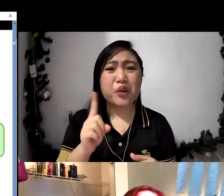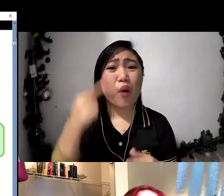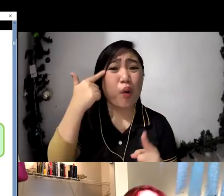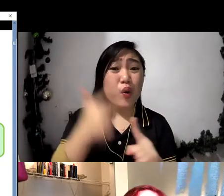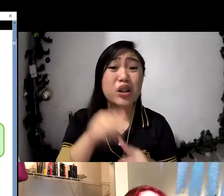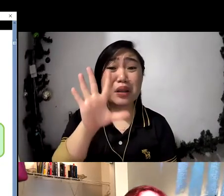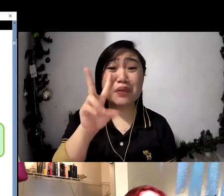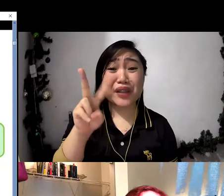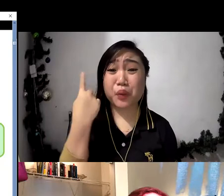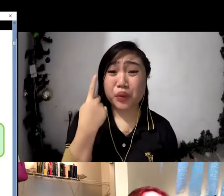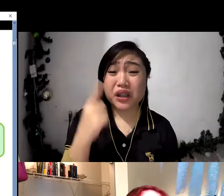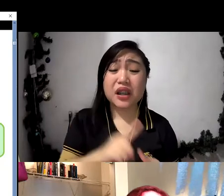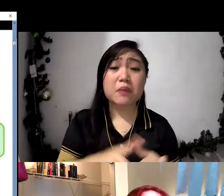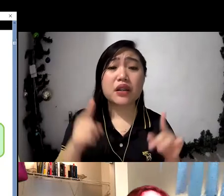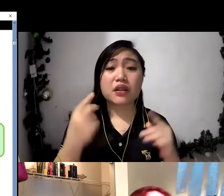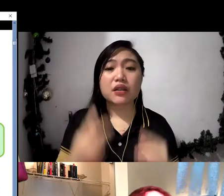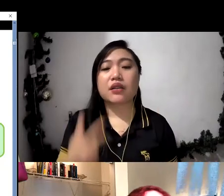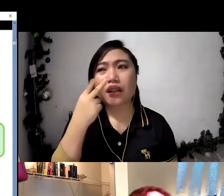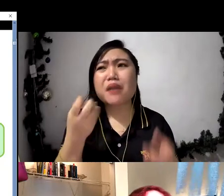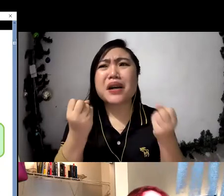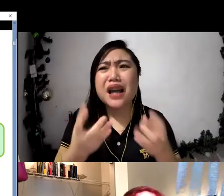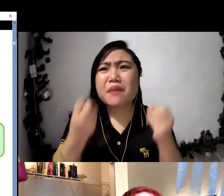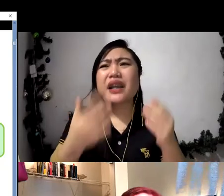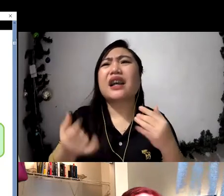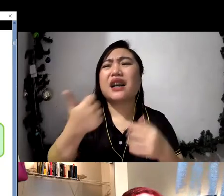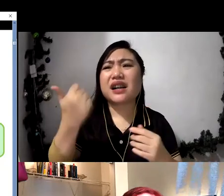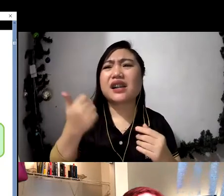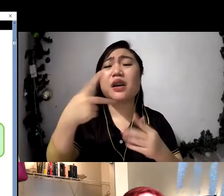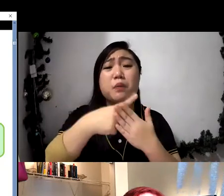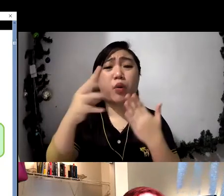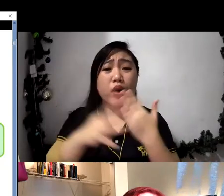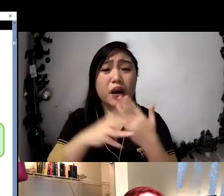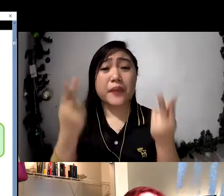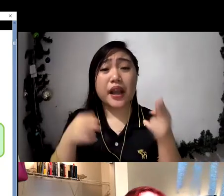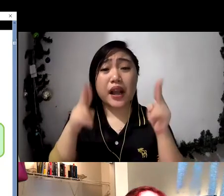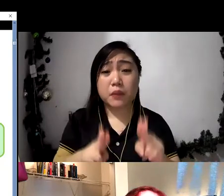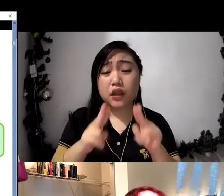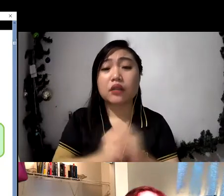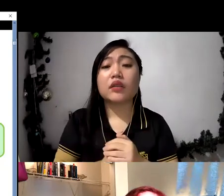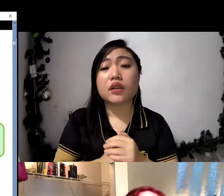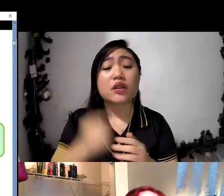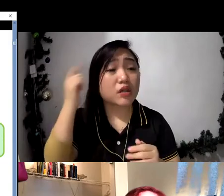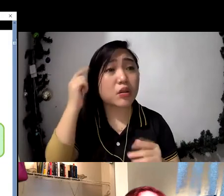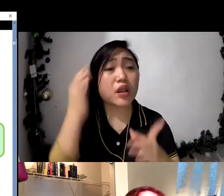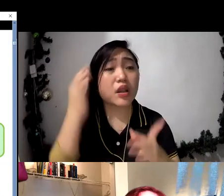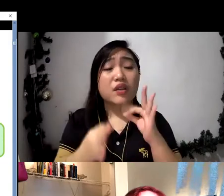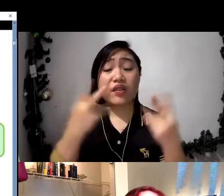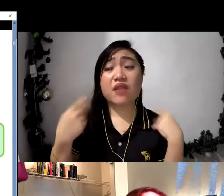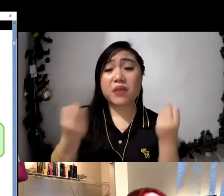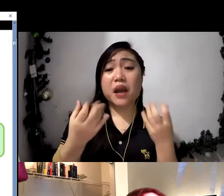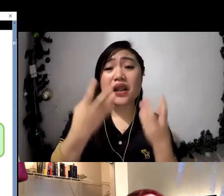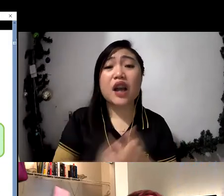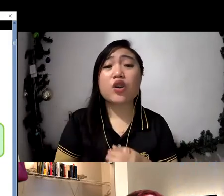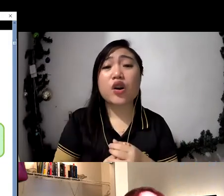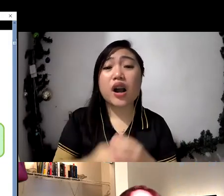then, no, maraming mga lumabas na programa at asahan po natin to, no, tuwing meron tayong mga international commitment at malapit